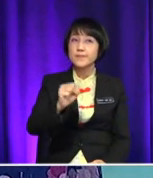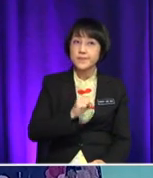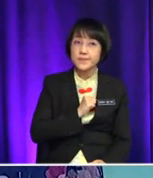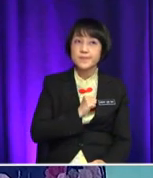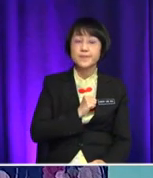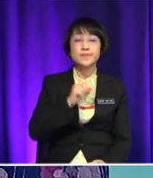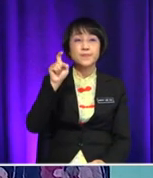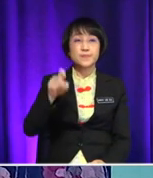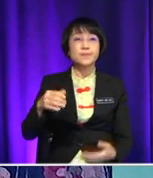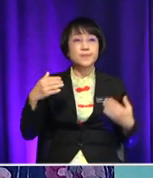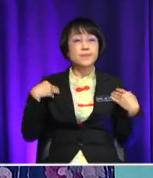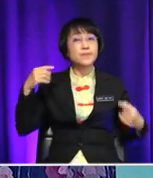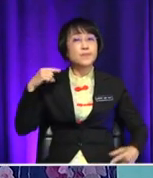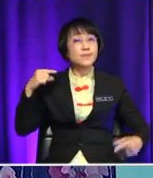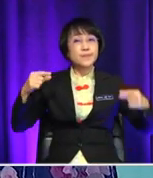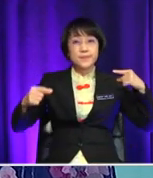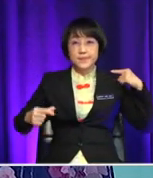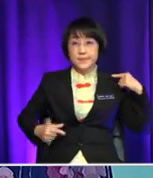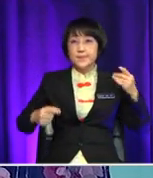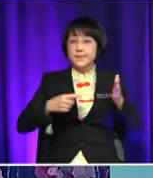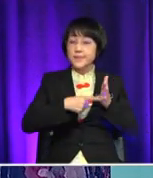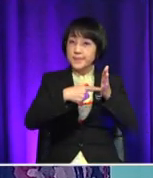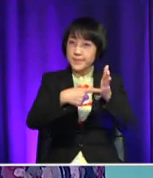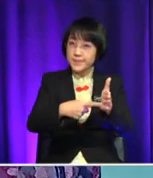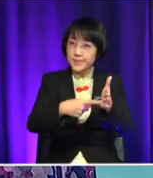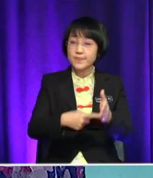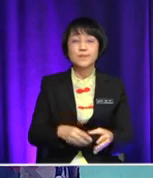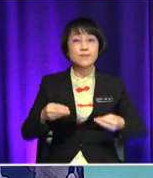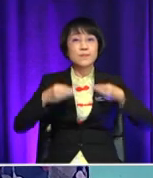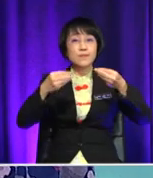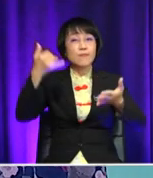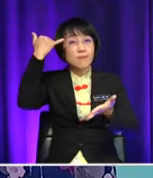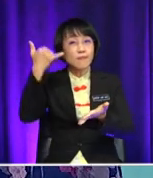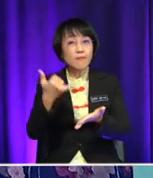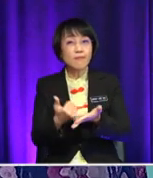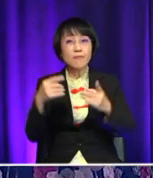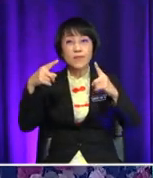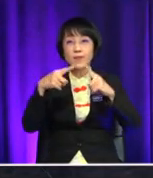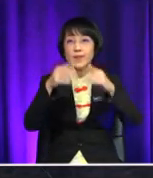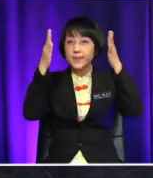aduh persembahannya supaya dapat memberi keyakinan kepada penjaga